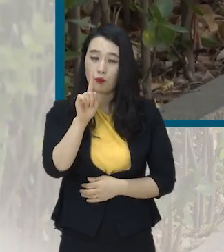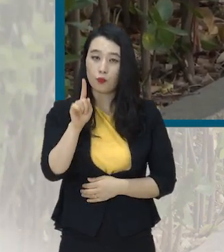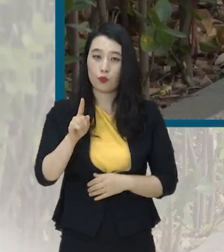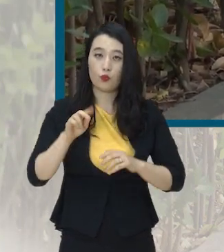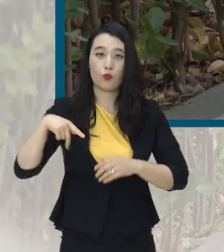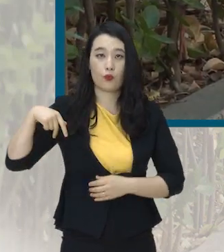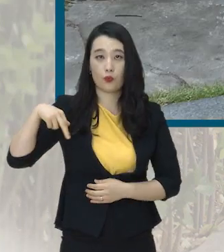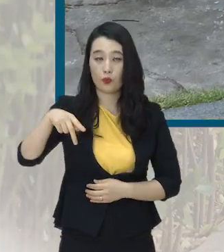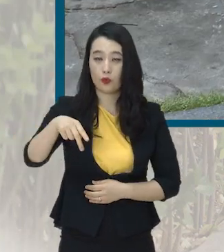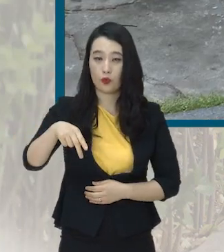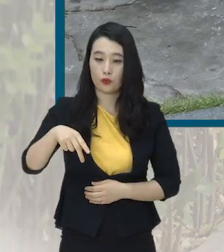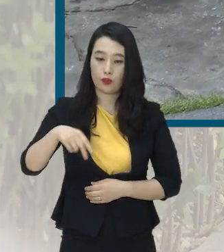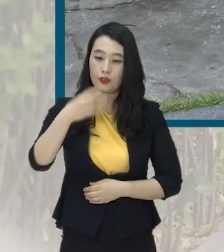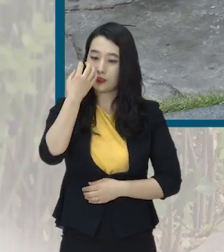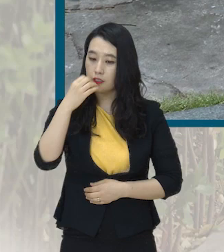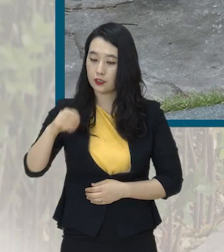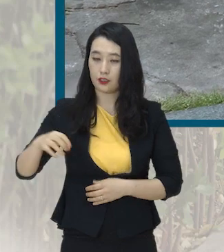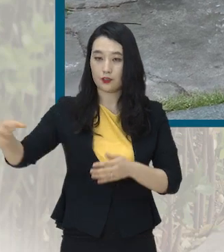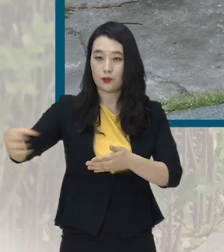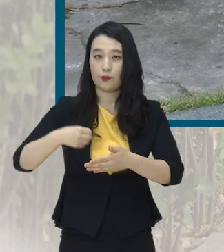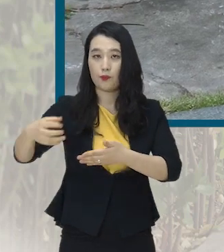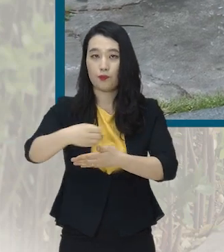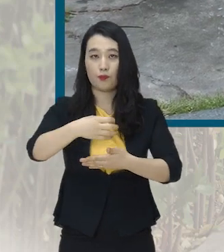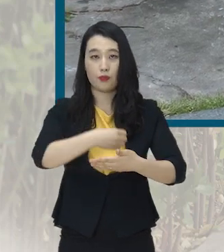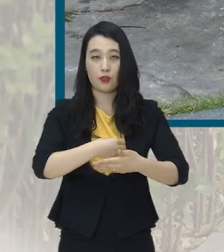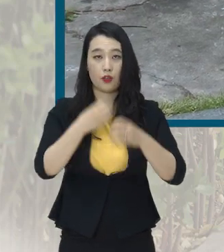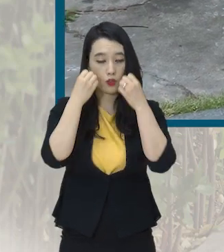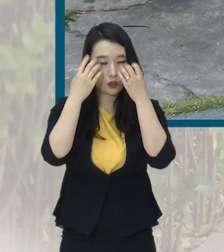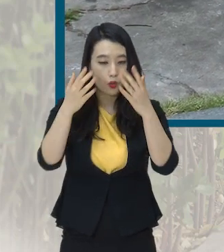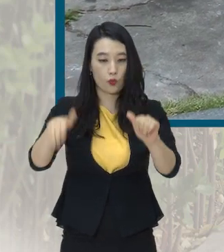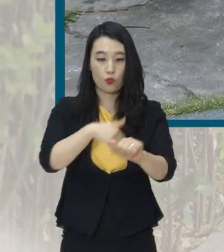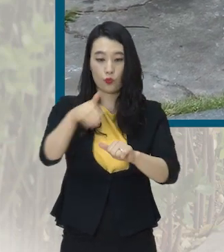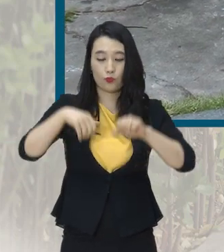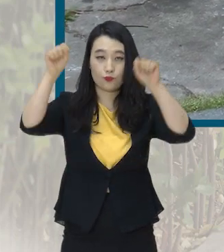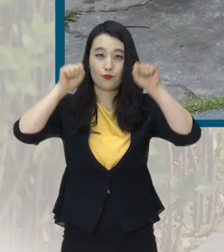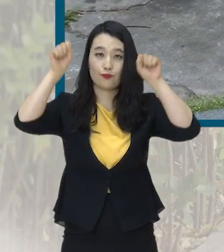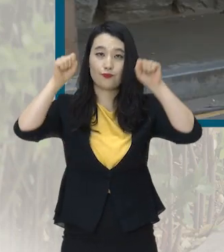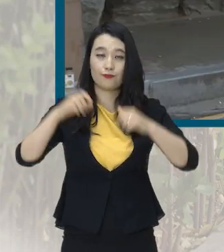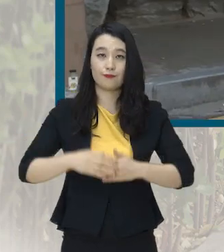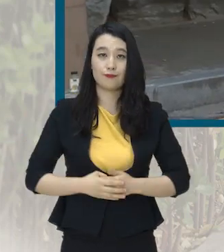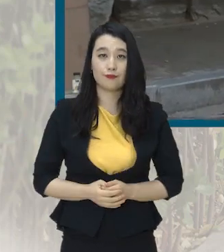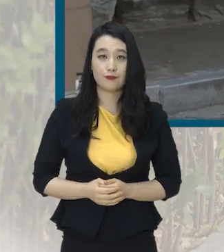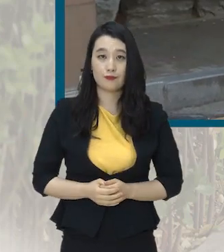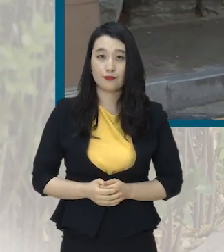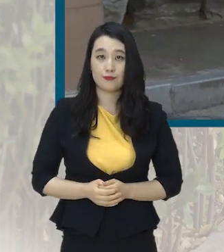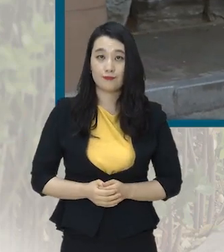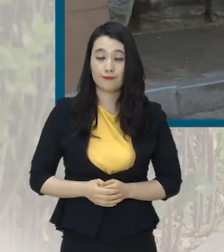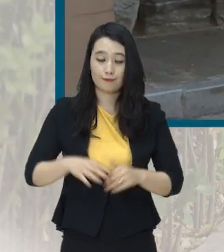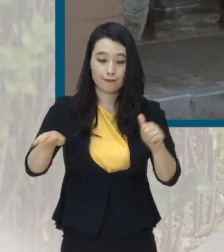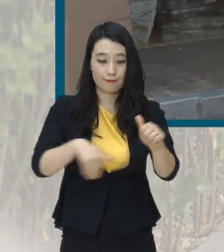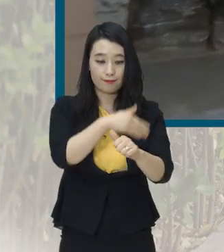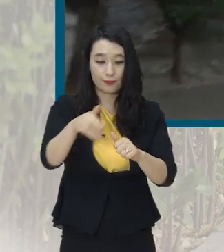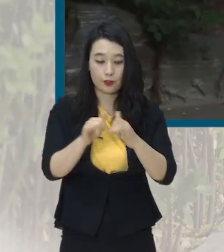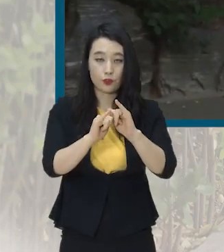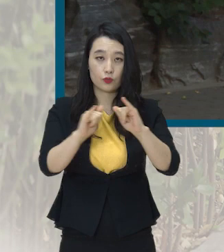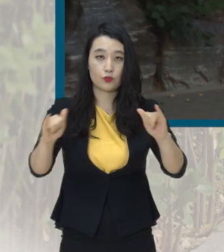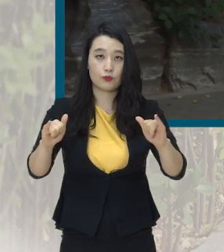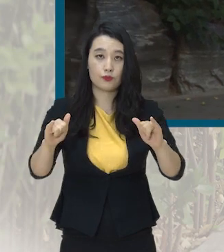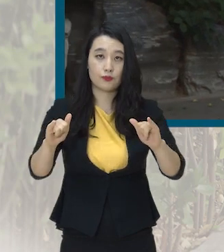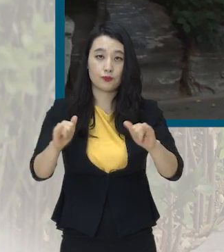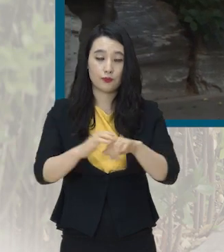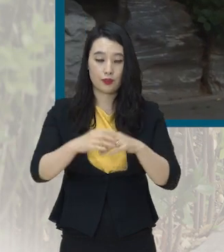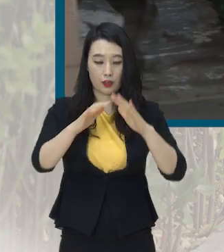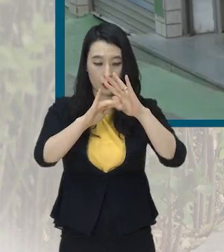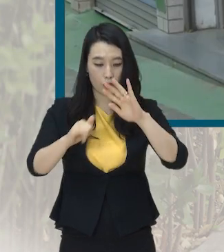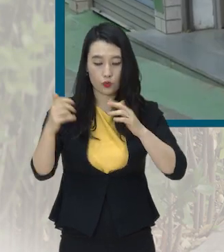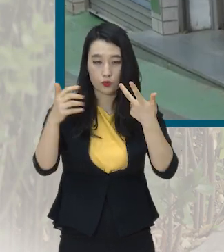하면서 곳곳에 버려진 쓰레기를 수거하는 새로운 트렌드의 환경 운동인데요. 도곡일동 지역 주민 70여 명이 가족